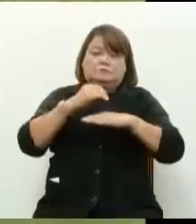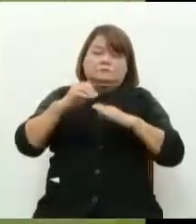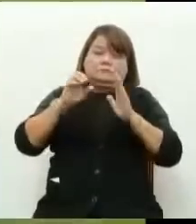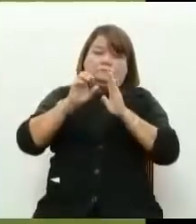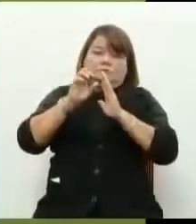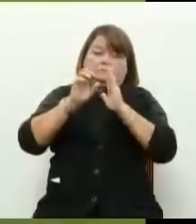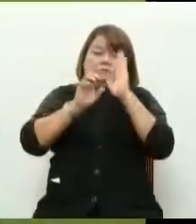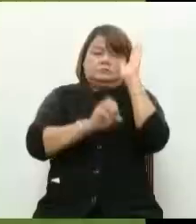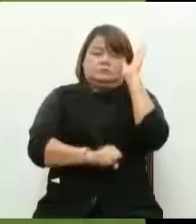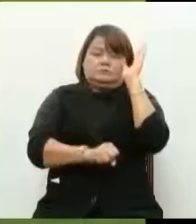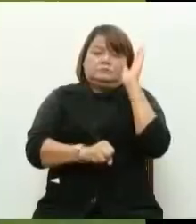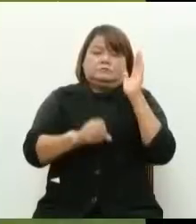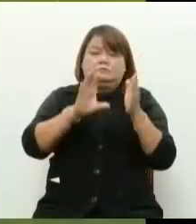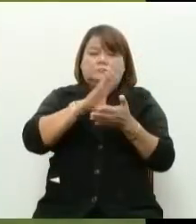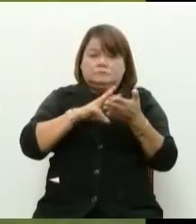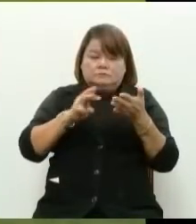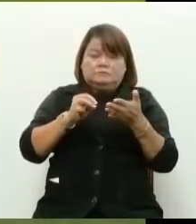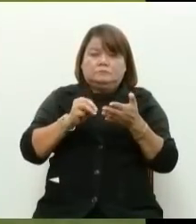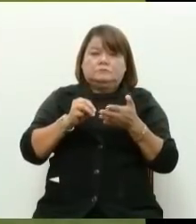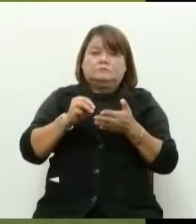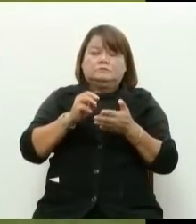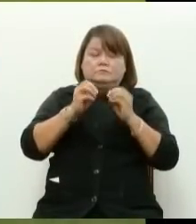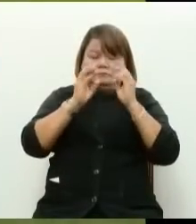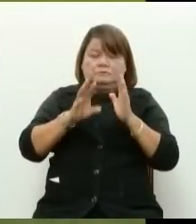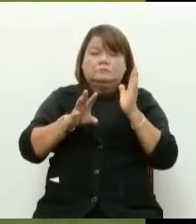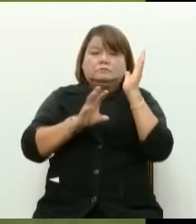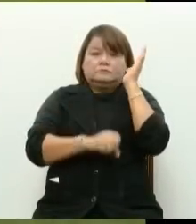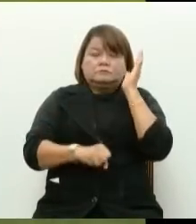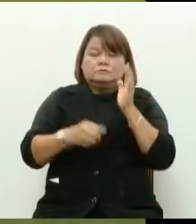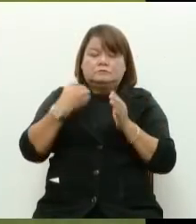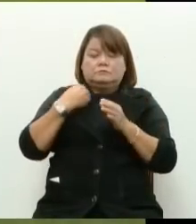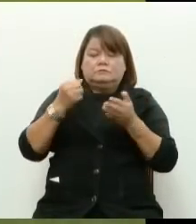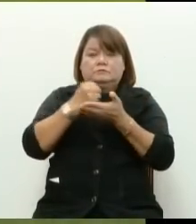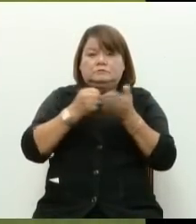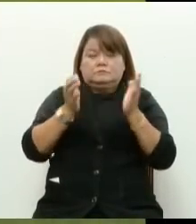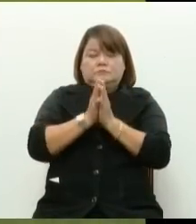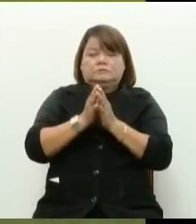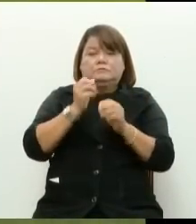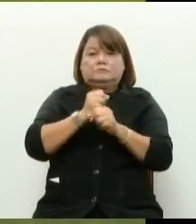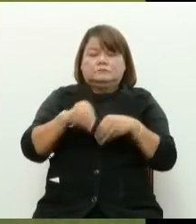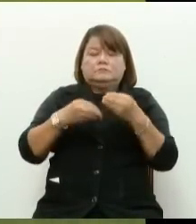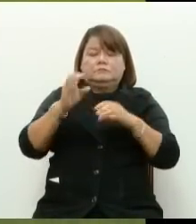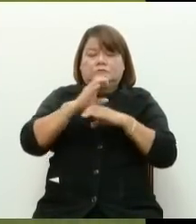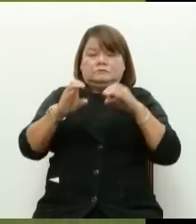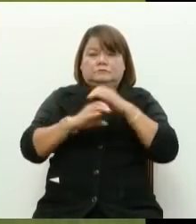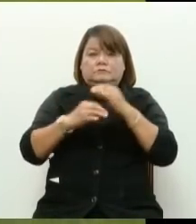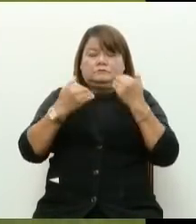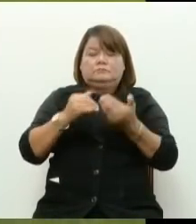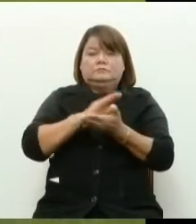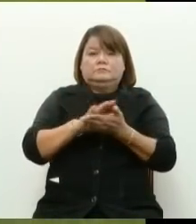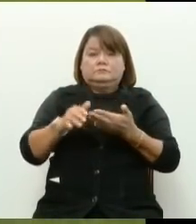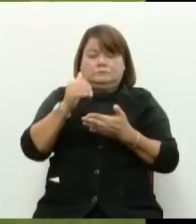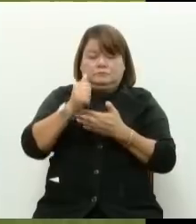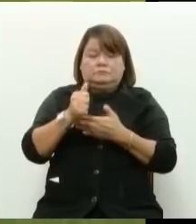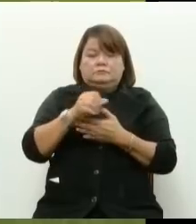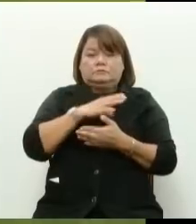ะครับคณะครุศาสตร์วิชาเอกพละศึกษานะครับที่มีส่วนร่วมทำให้โครงการนี้ประสบความสำเร็จอย่างดีนะครับแล้ว